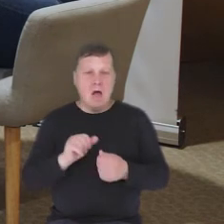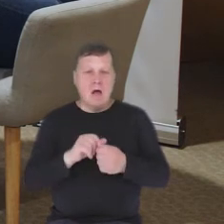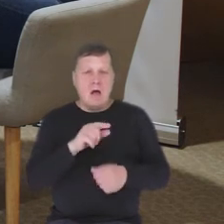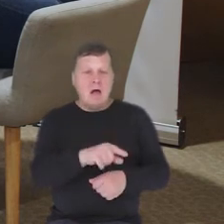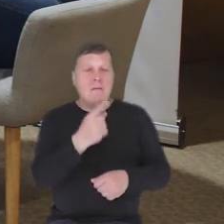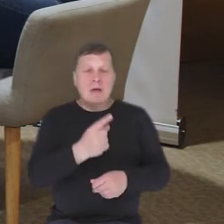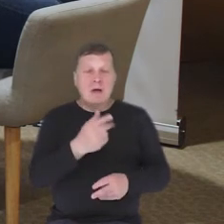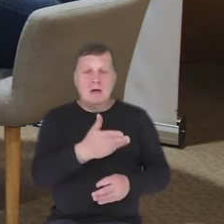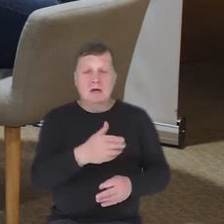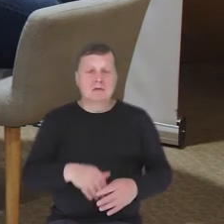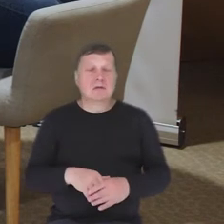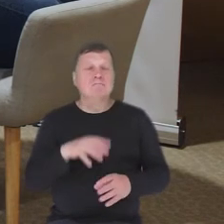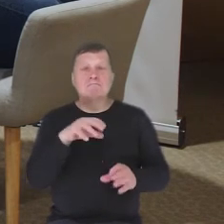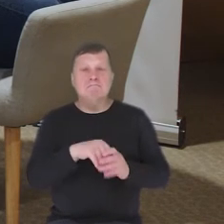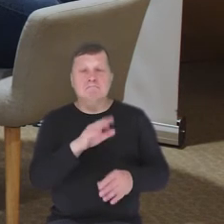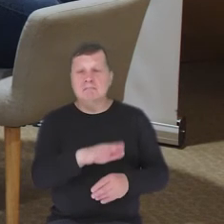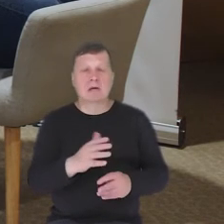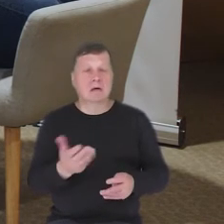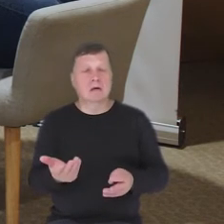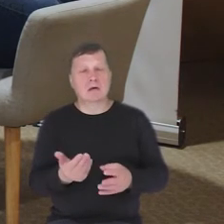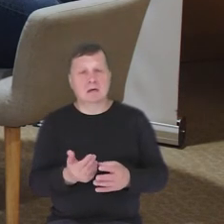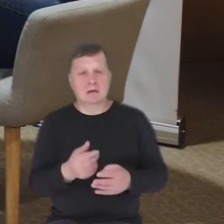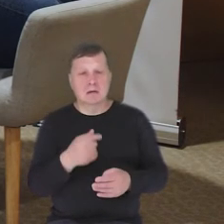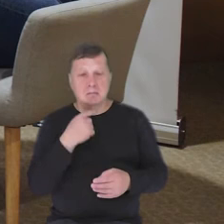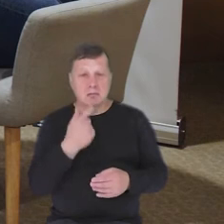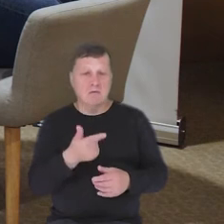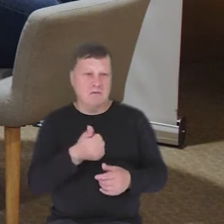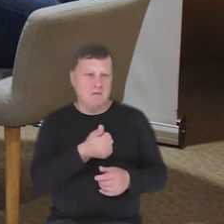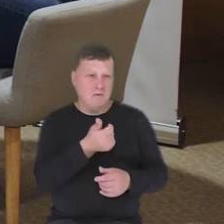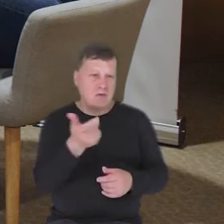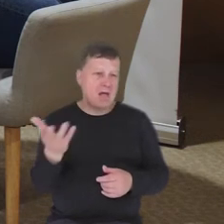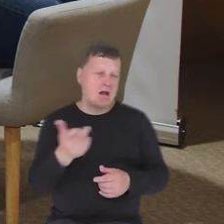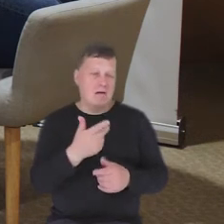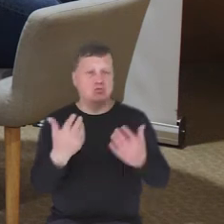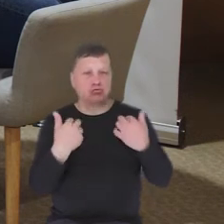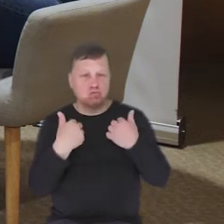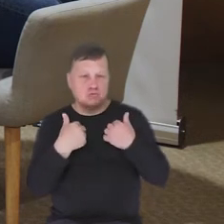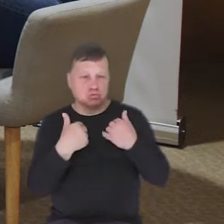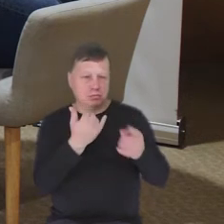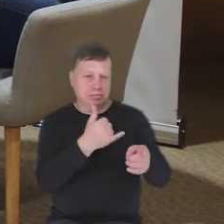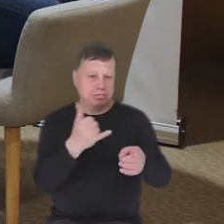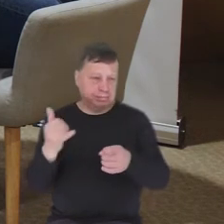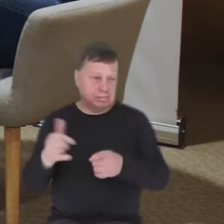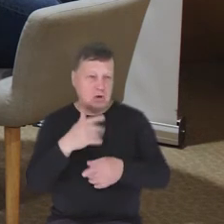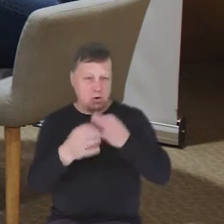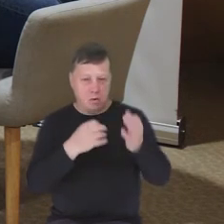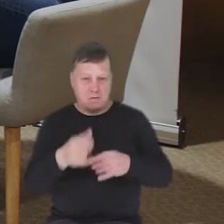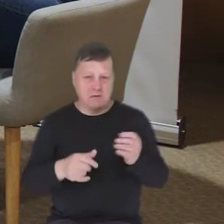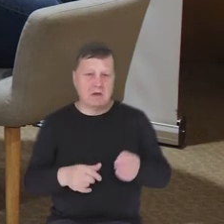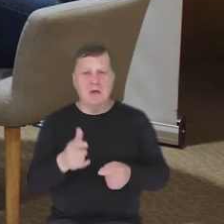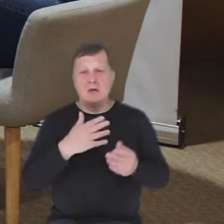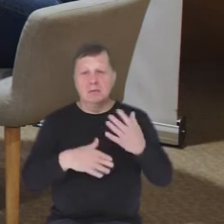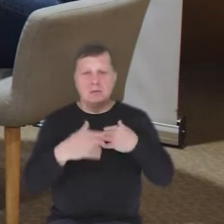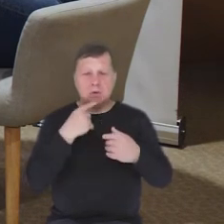ten pierwszy zawiera właśnie w sobie o wiele więcej takich wątków obyczajowych, które jeżeli przyszło się tam po przyjemność, mogą umknąć, ale za